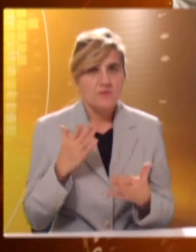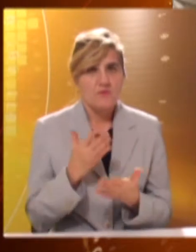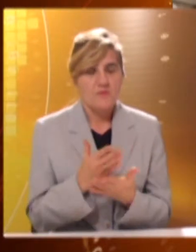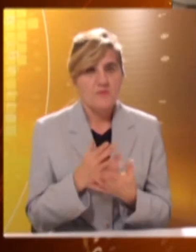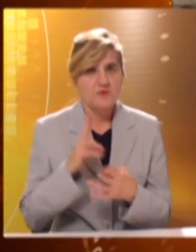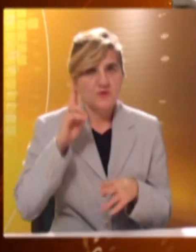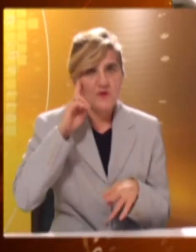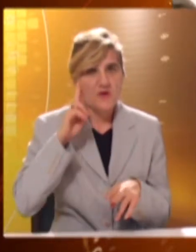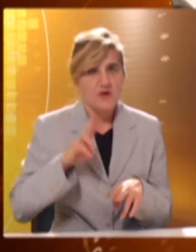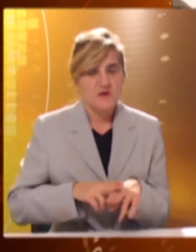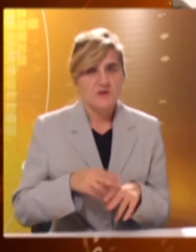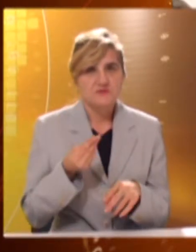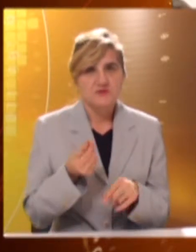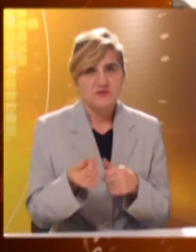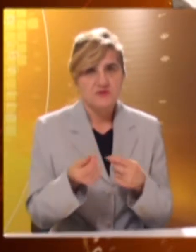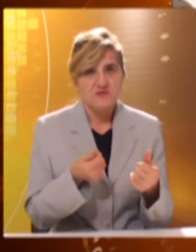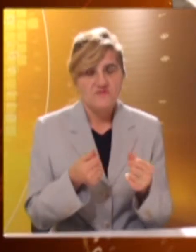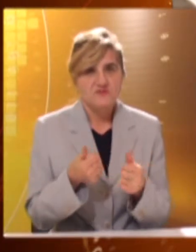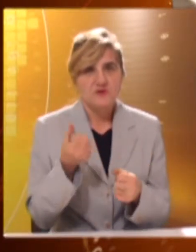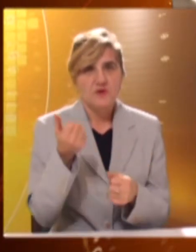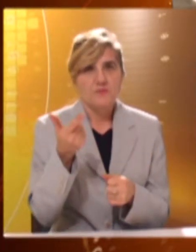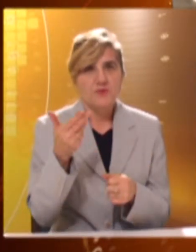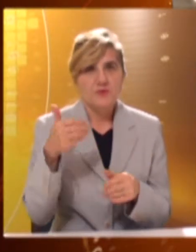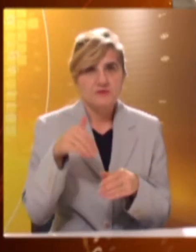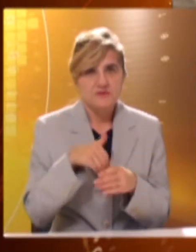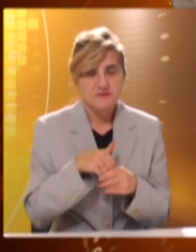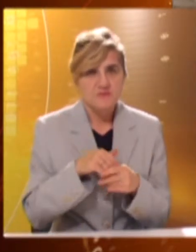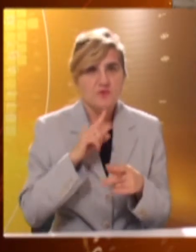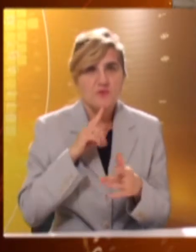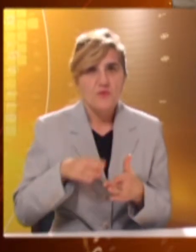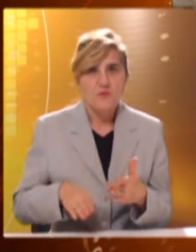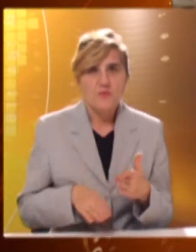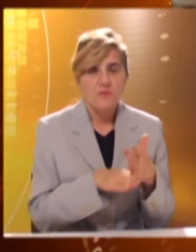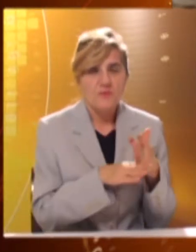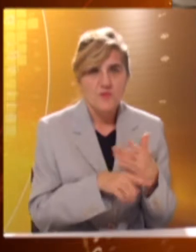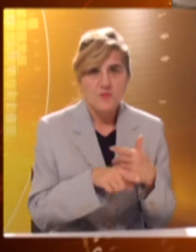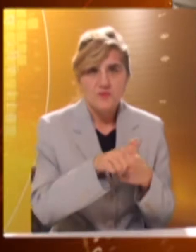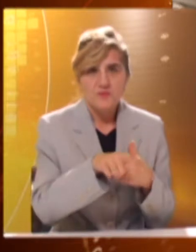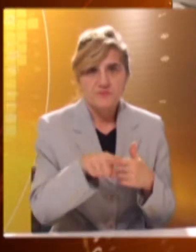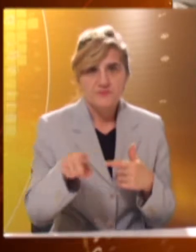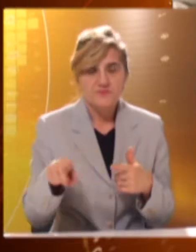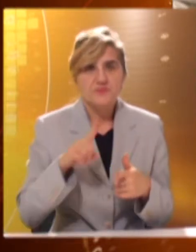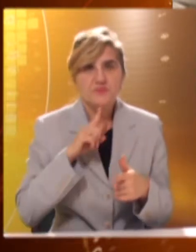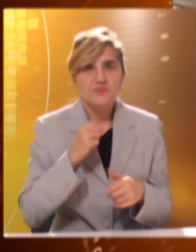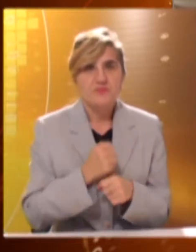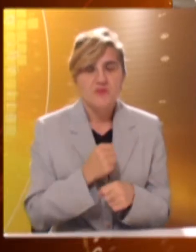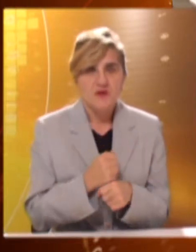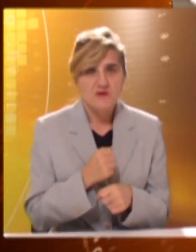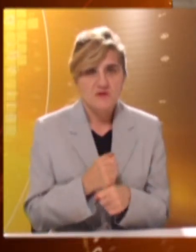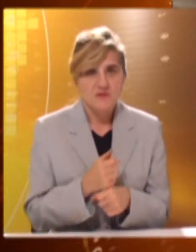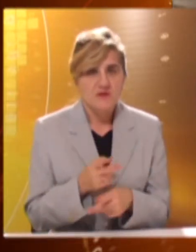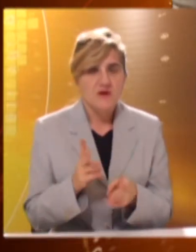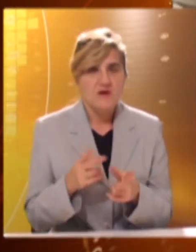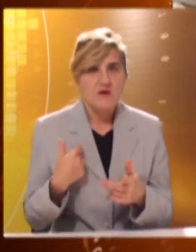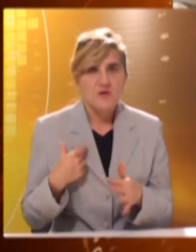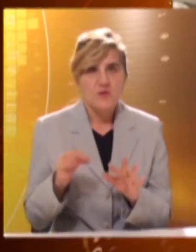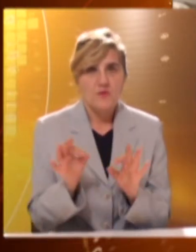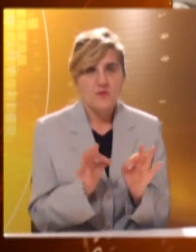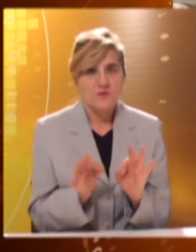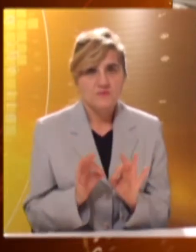biti rešeno i finansiranje određenog broja zaposlenih koji će da pomognu našim zaposlenima koji rade u ustanovi kako bi